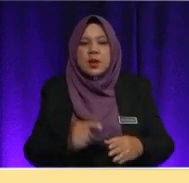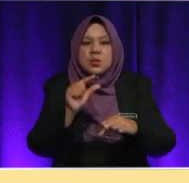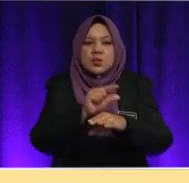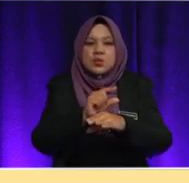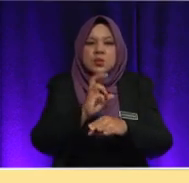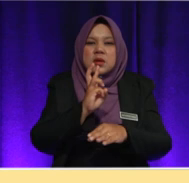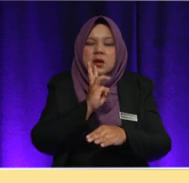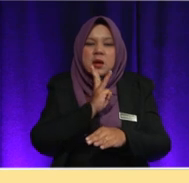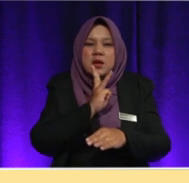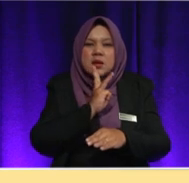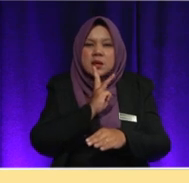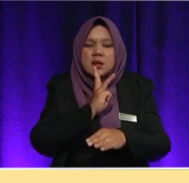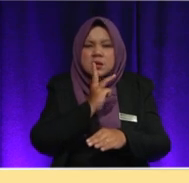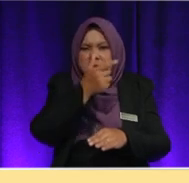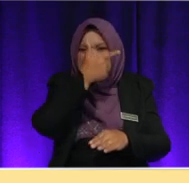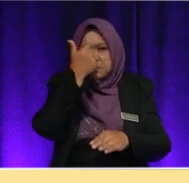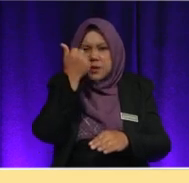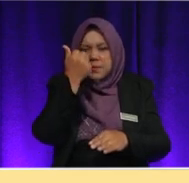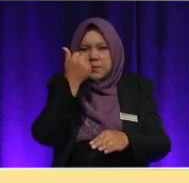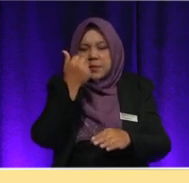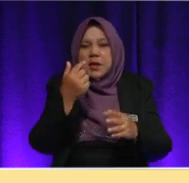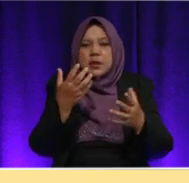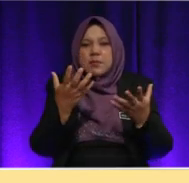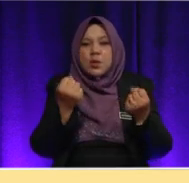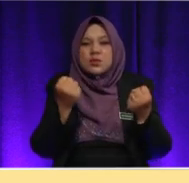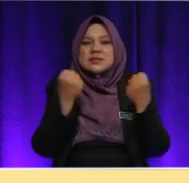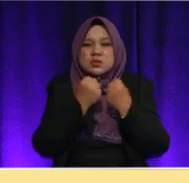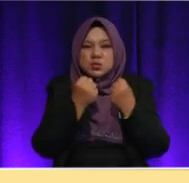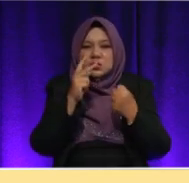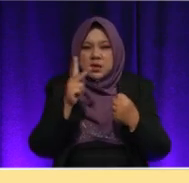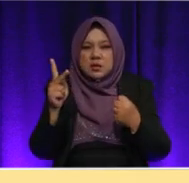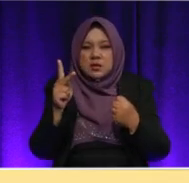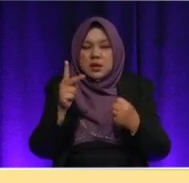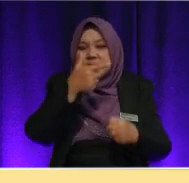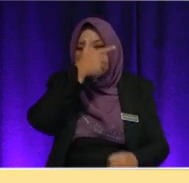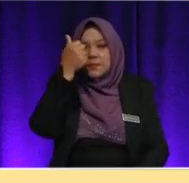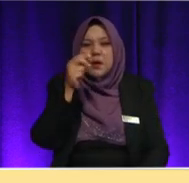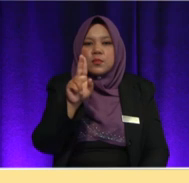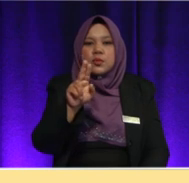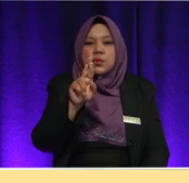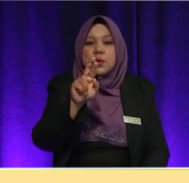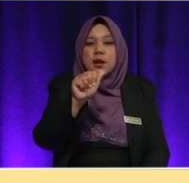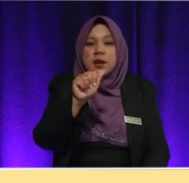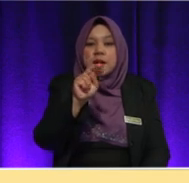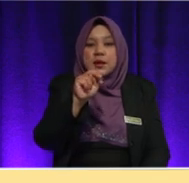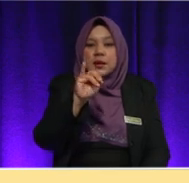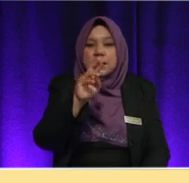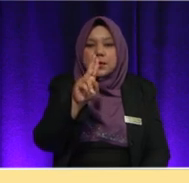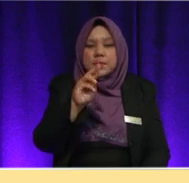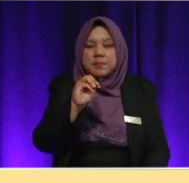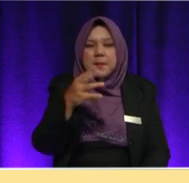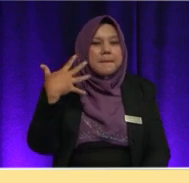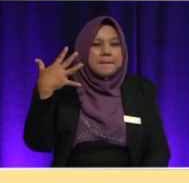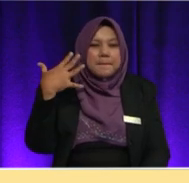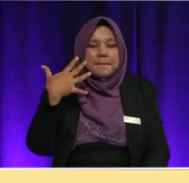bahan penyejuk sebab hiureum ini dipanas ya Nah akhirnya menyebabkan sebuah cerita kepada pencemaran Nah setelah pencemaran